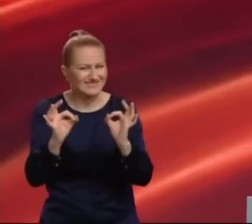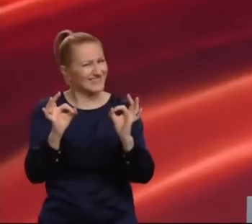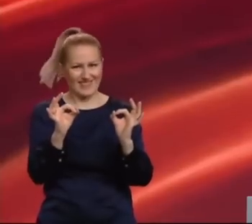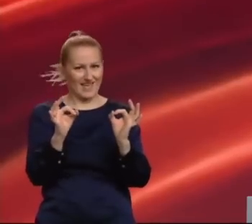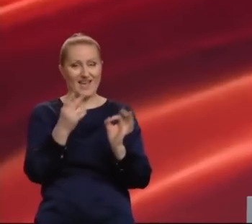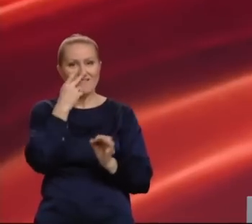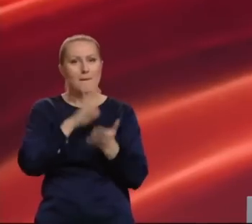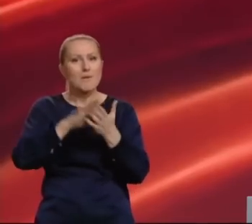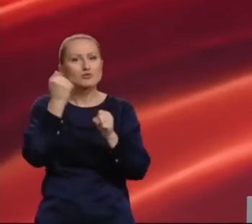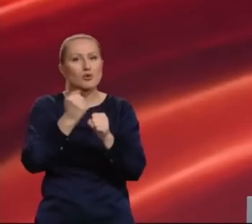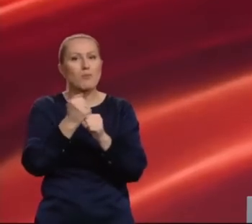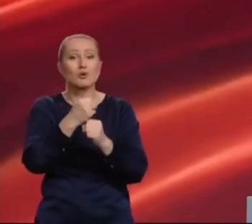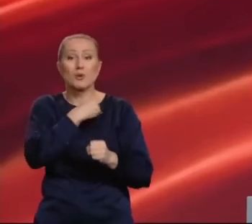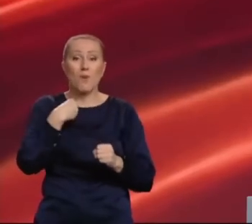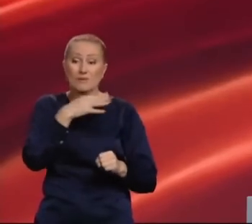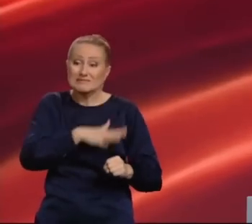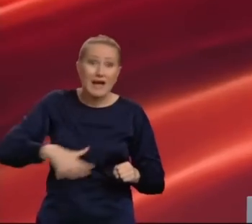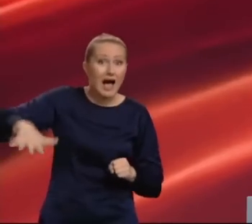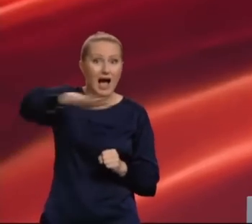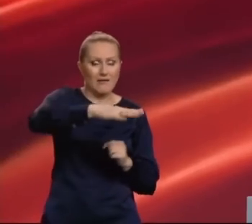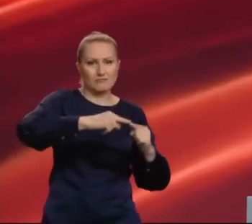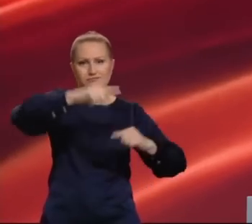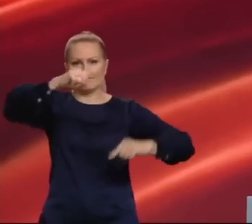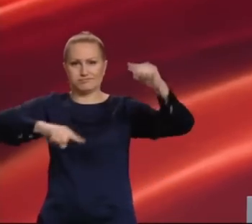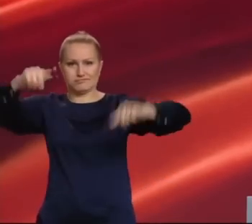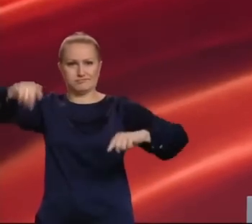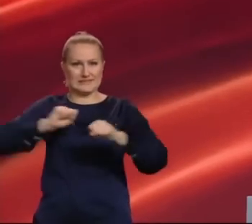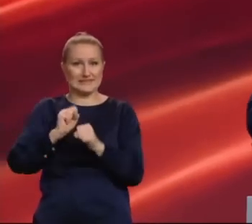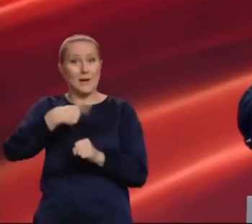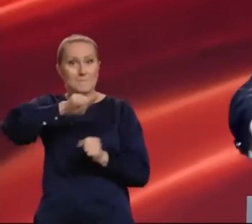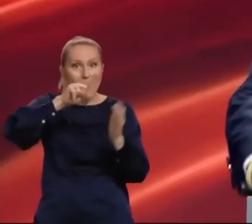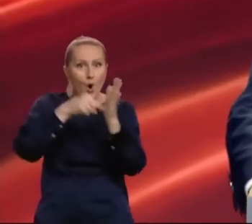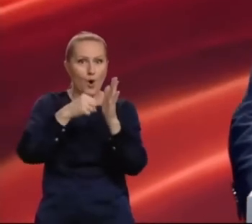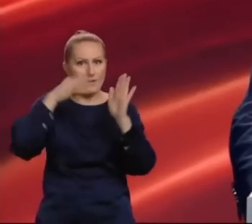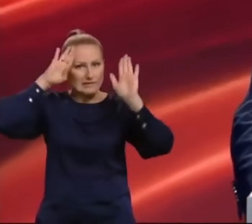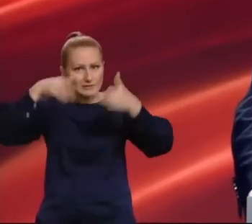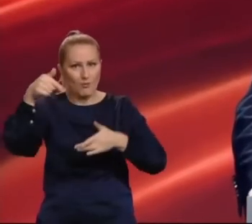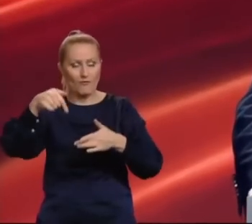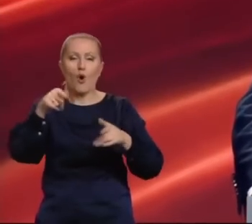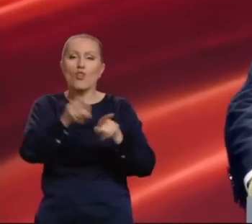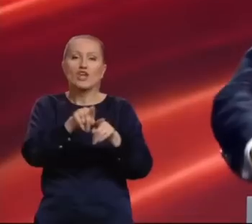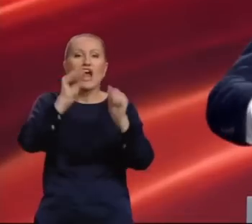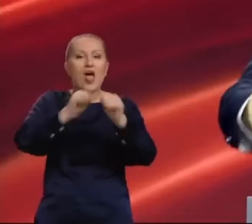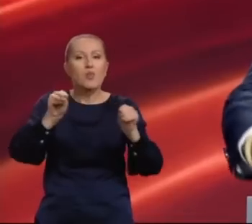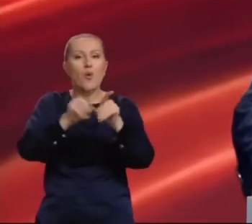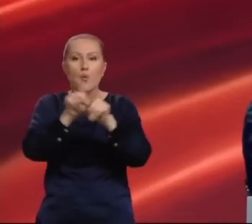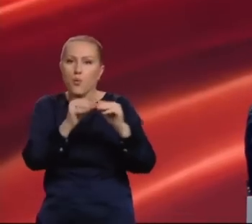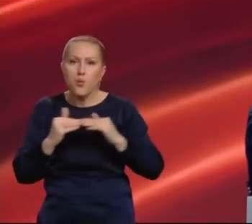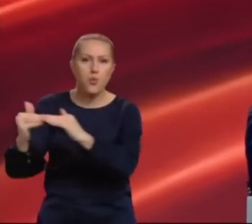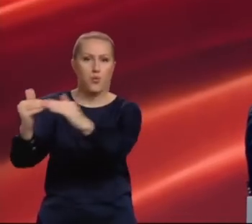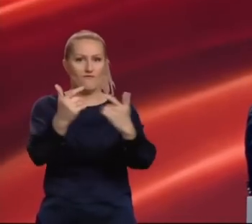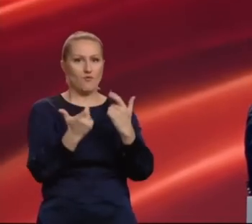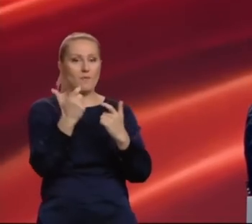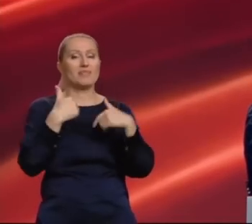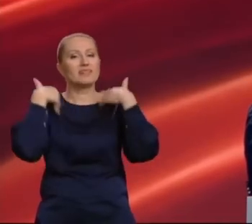częściach Polski od tego, co oni, ma różną wysokość. Od i tym się niczego. Powinniśmy zająć. Powinniśmy wyrównać edukację. My proponujemy